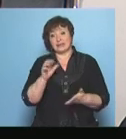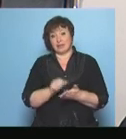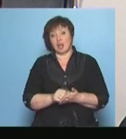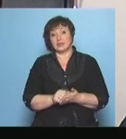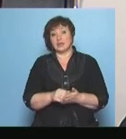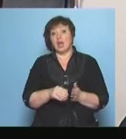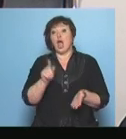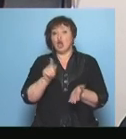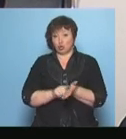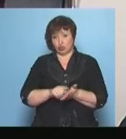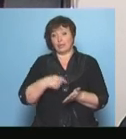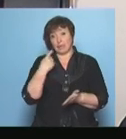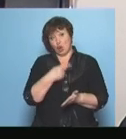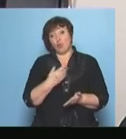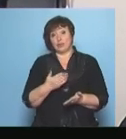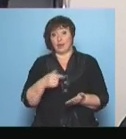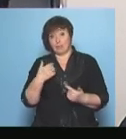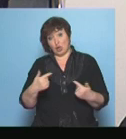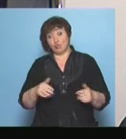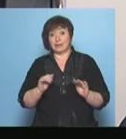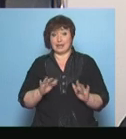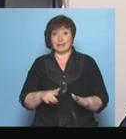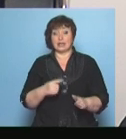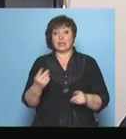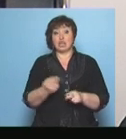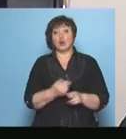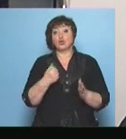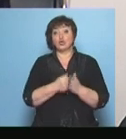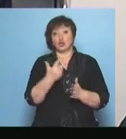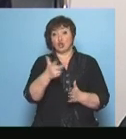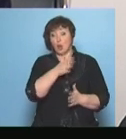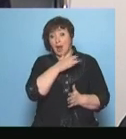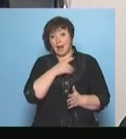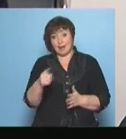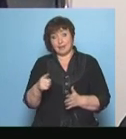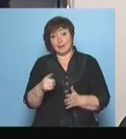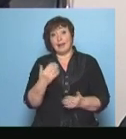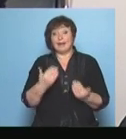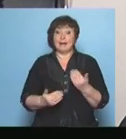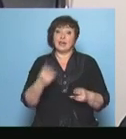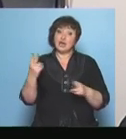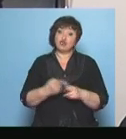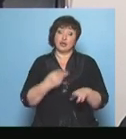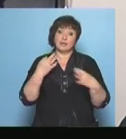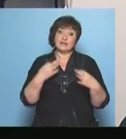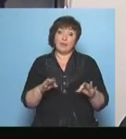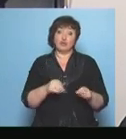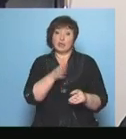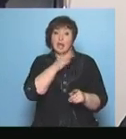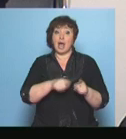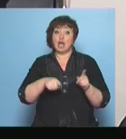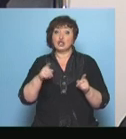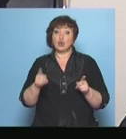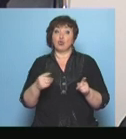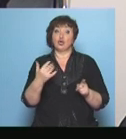должности или заниматься определенной деятельностью на срок до 3 лет или без такового, либо лишением свободы на срок до 3 лет